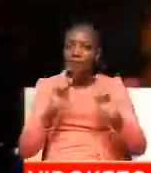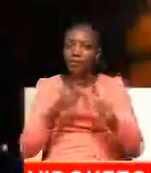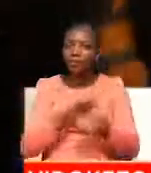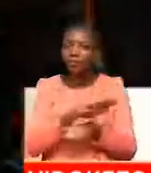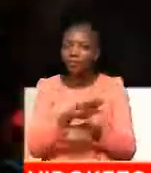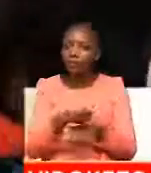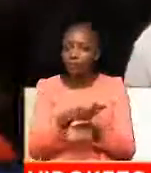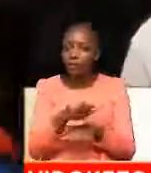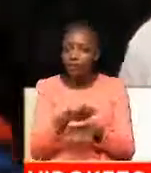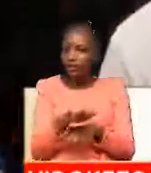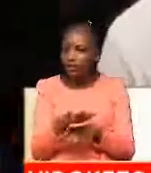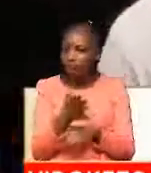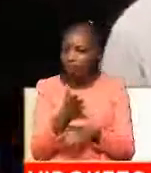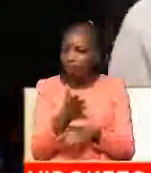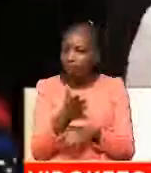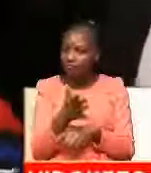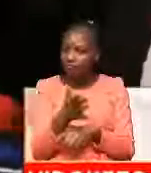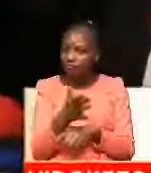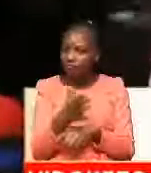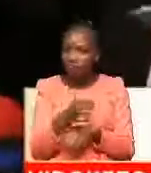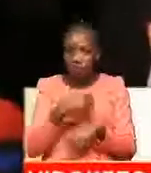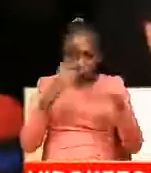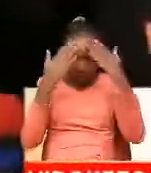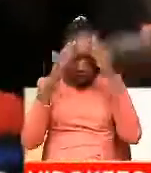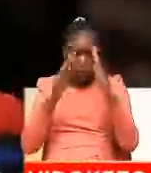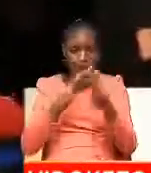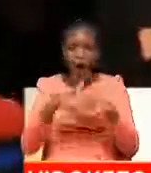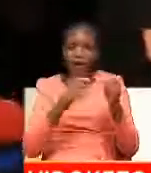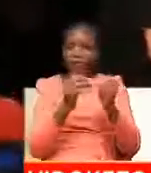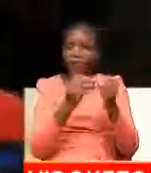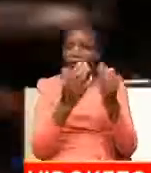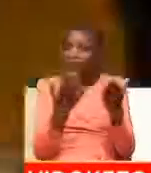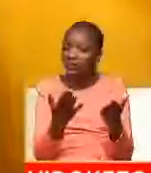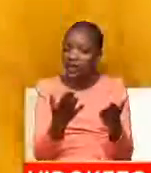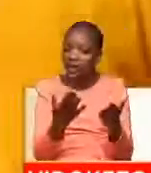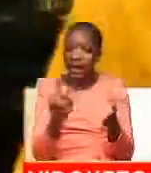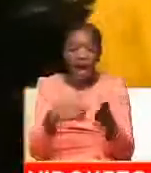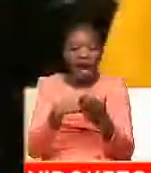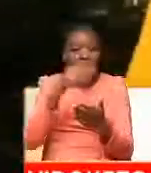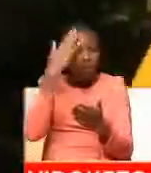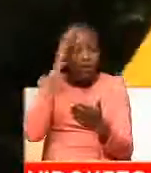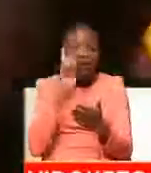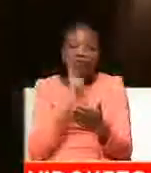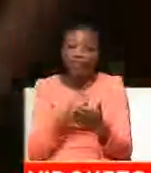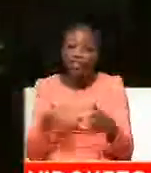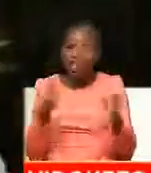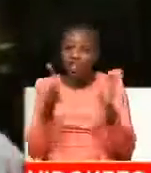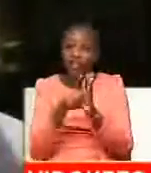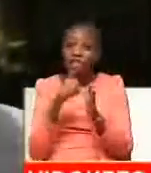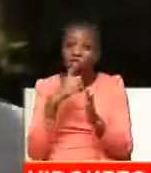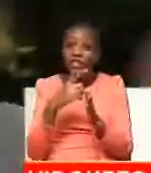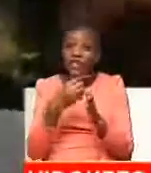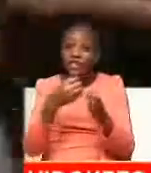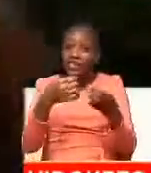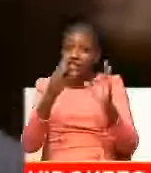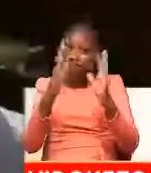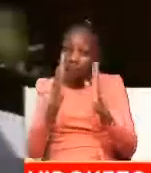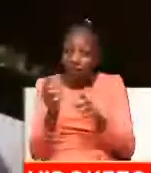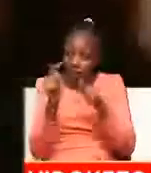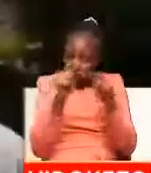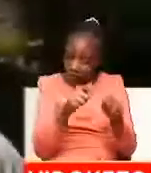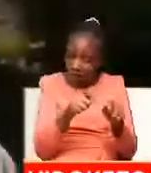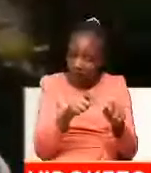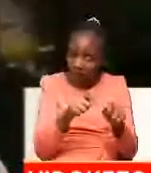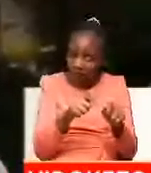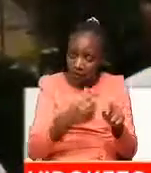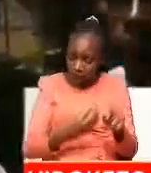sheria. Wengine Kisumu, wengine sijui watu wapi. Wote wamekusanyika hapa. Na tunavyojua sasa sheria ni kwamba mtu akikuja mgeni ambaye anatoka